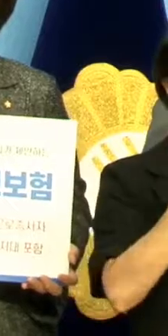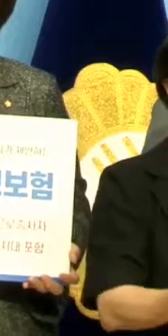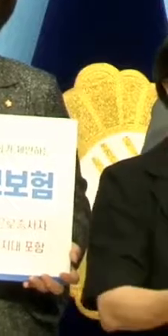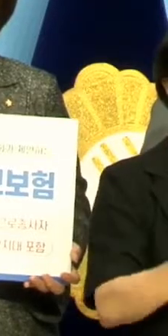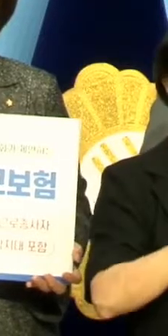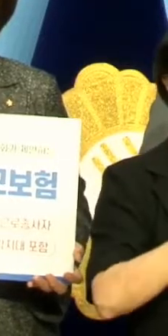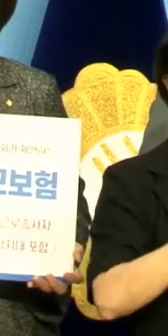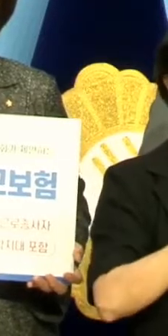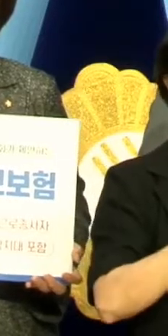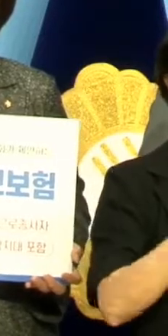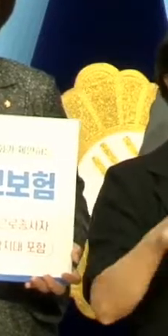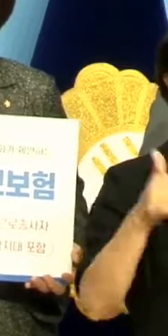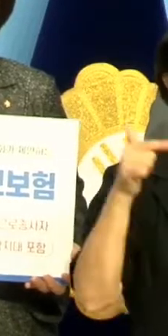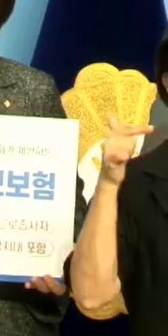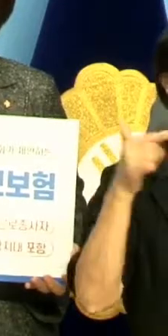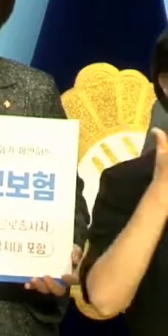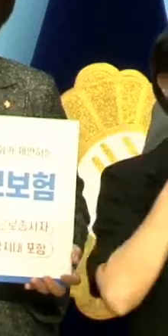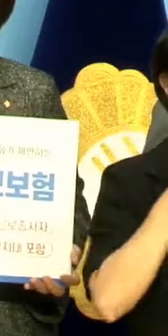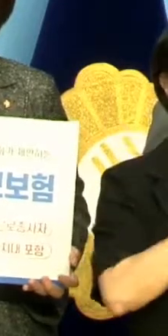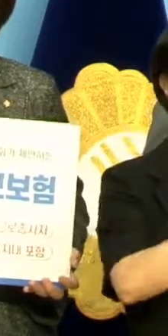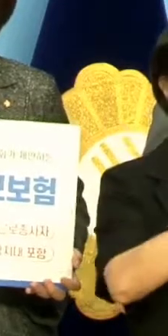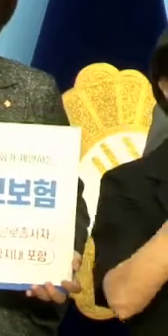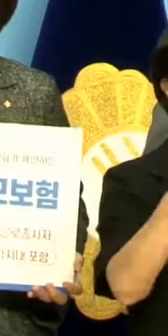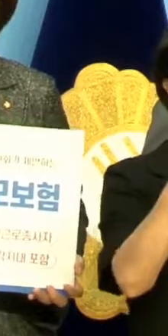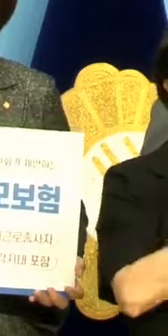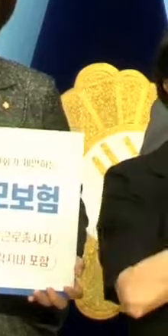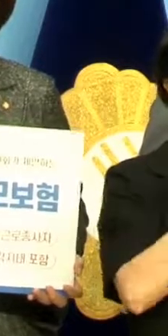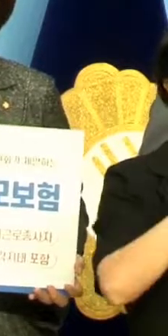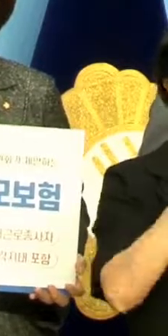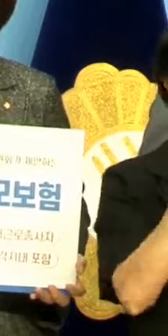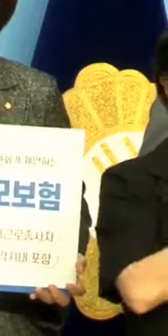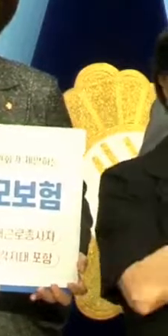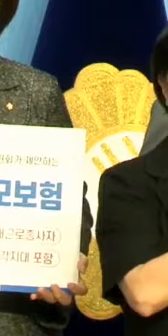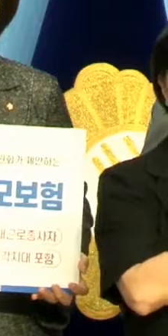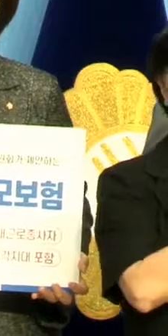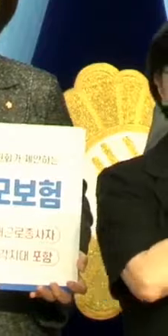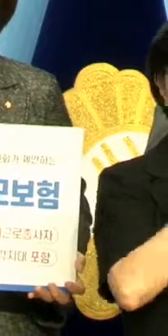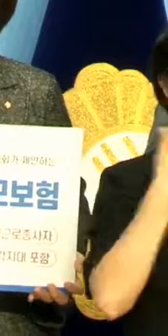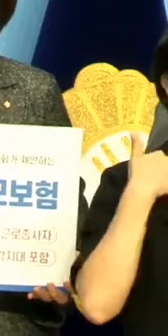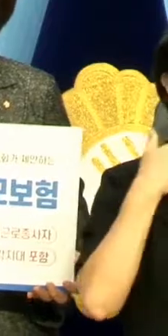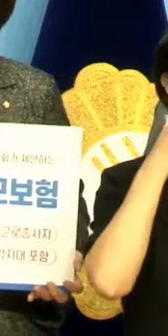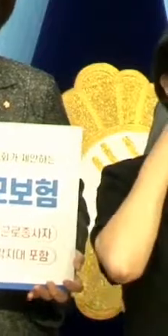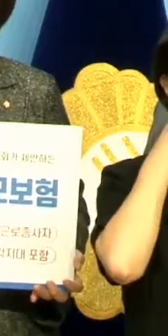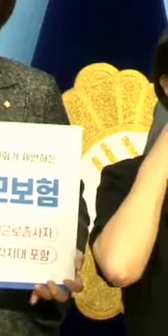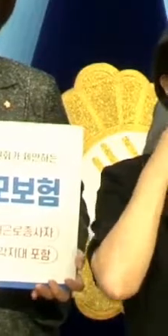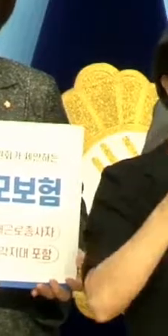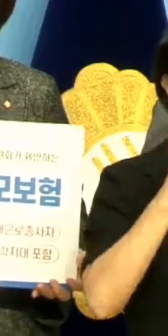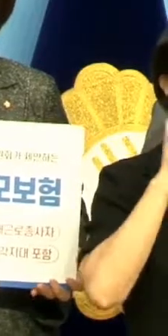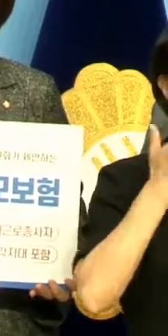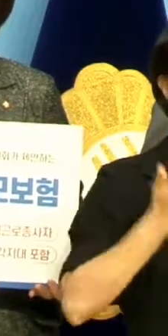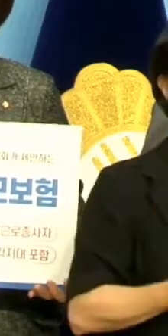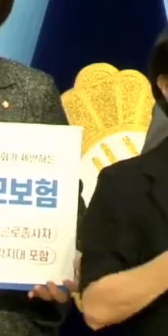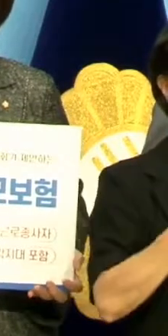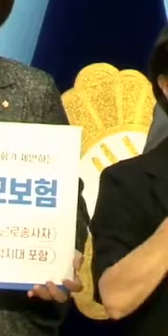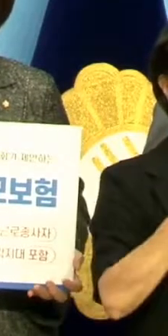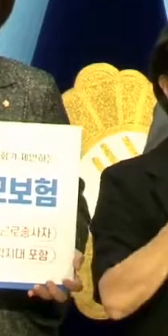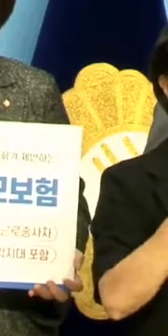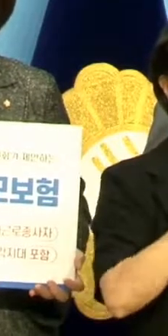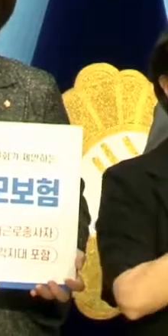이유는 6 lg 급여가 육아휴직 글이나 소득 공백을 메울 수 있으며 건축물 하지 않고 육아휴직 으로 인한 업무 공백 으로